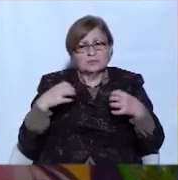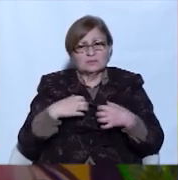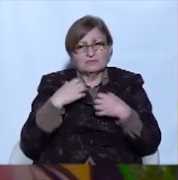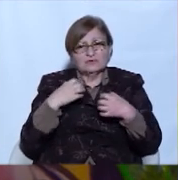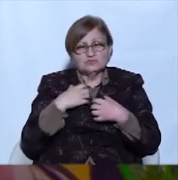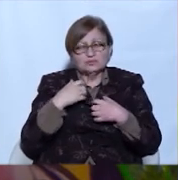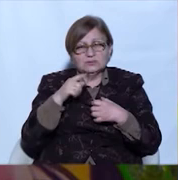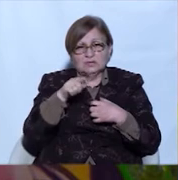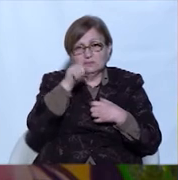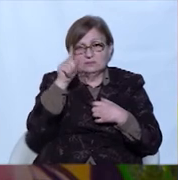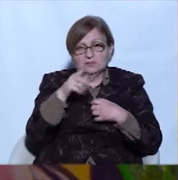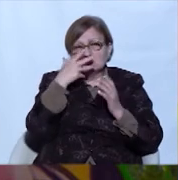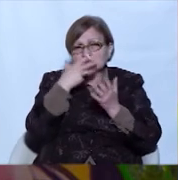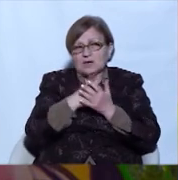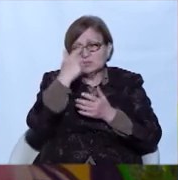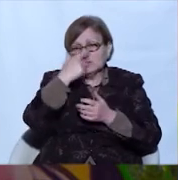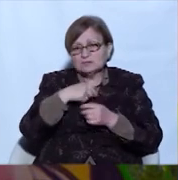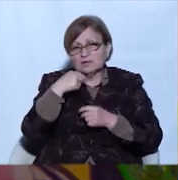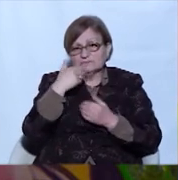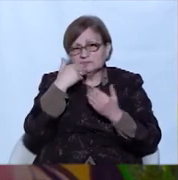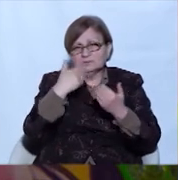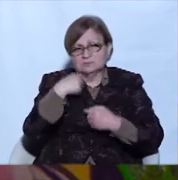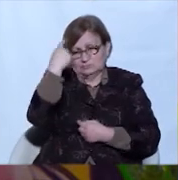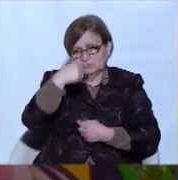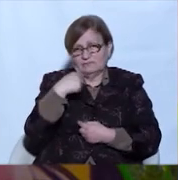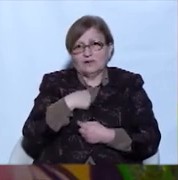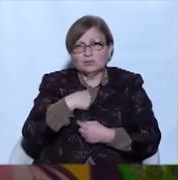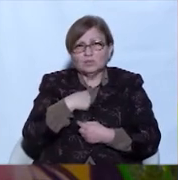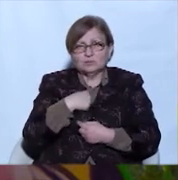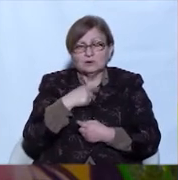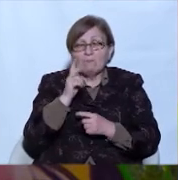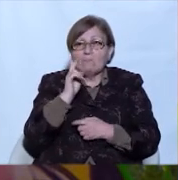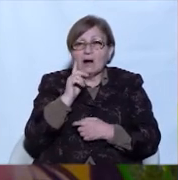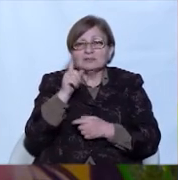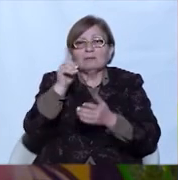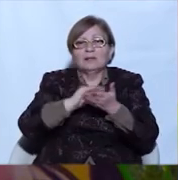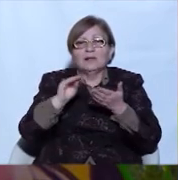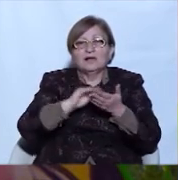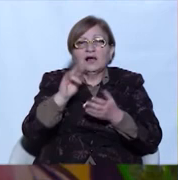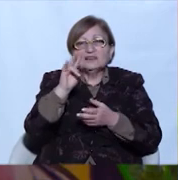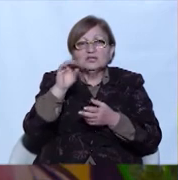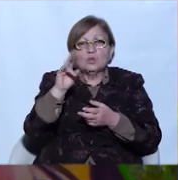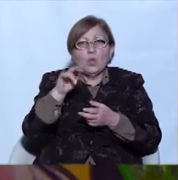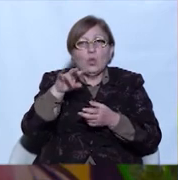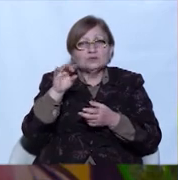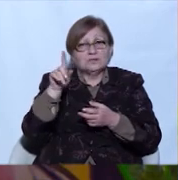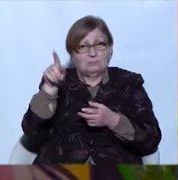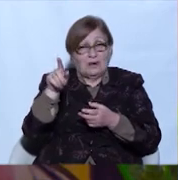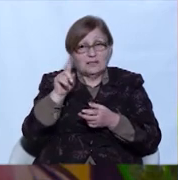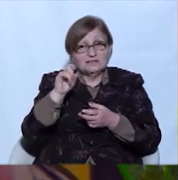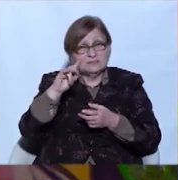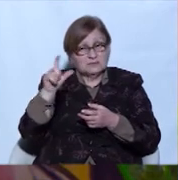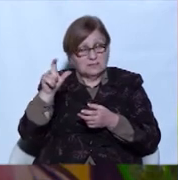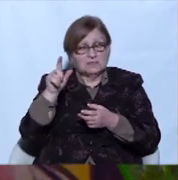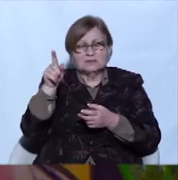ეს კითხვა დაუსვათ საკუთარ თავს. მაგრამ ნიკოლ ორთქიფანიძე, როგორც წინა გაკვეთილზეც